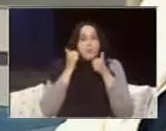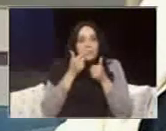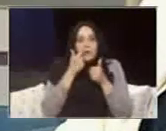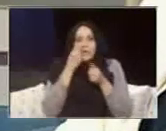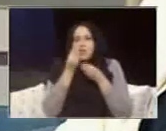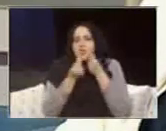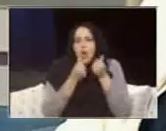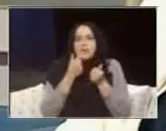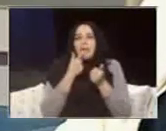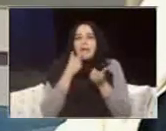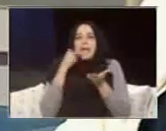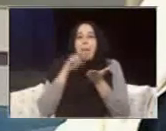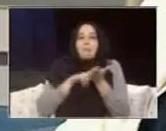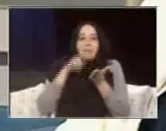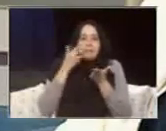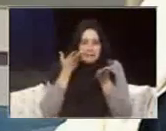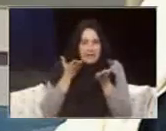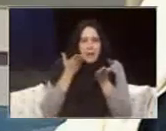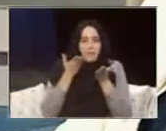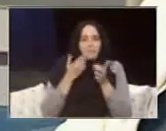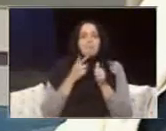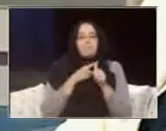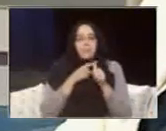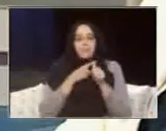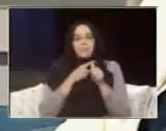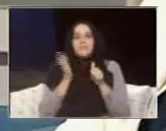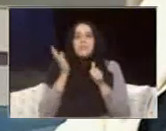كل اسم بمعنى تاعه.